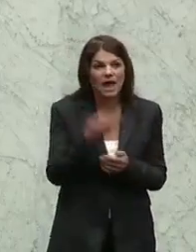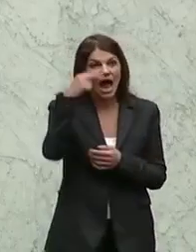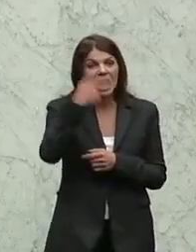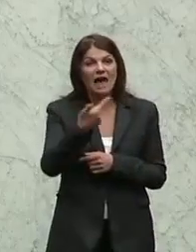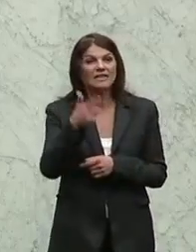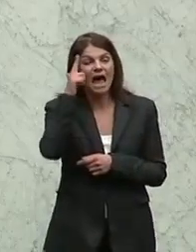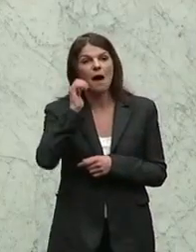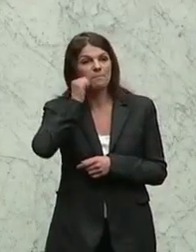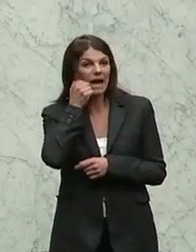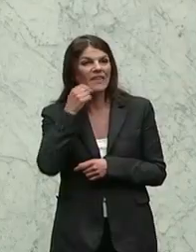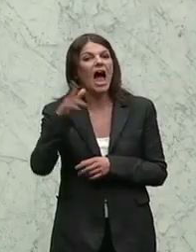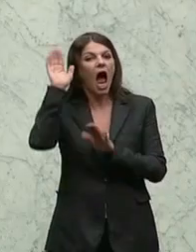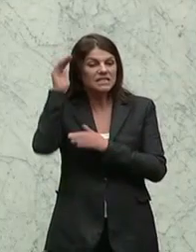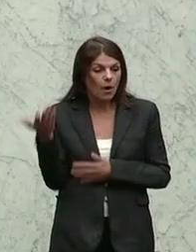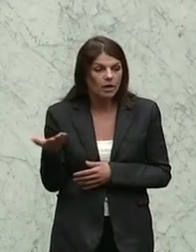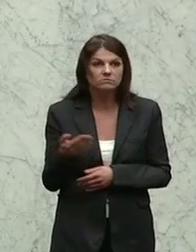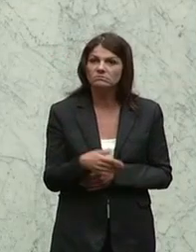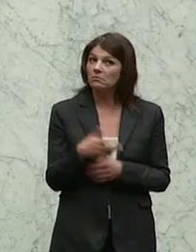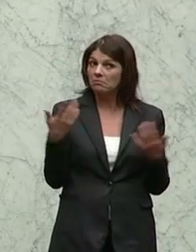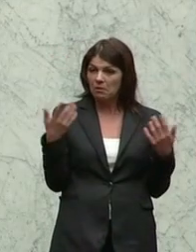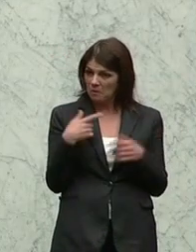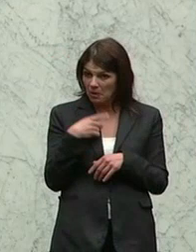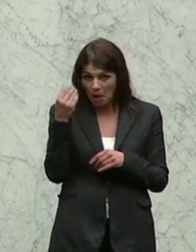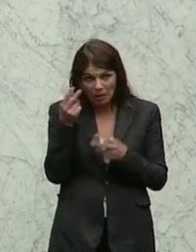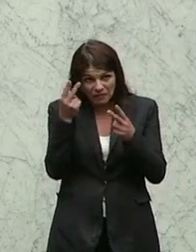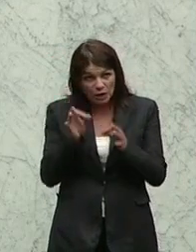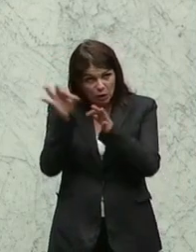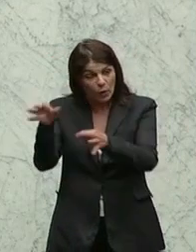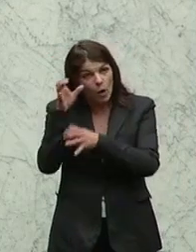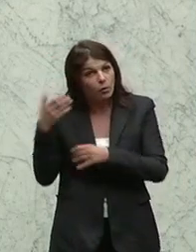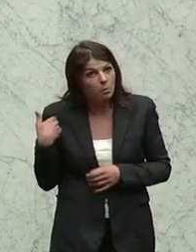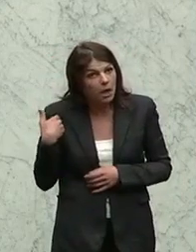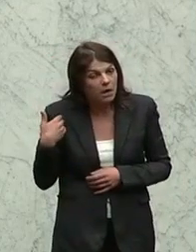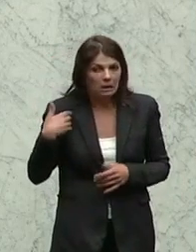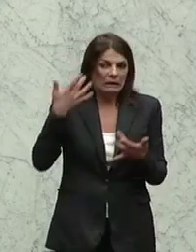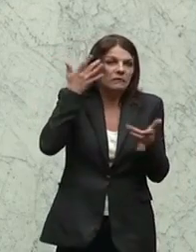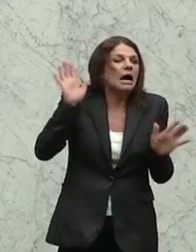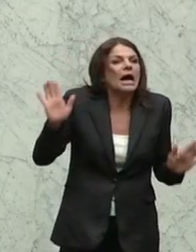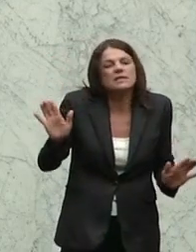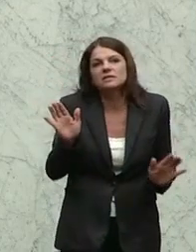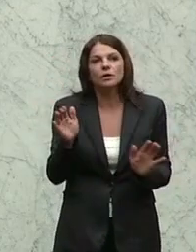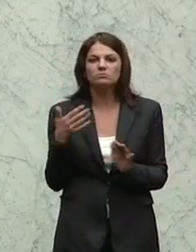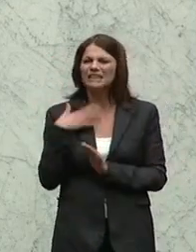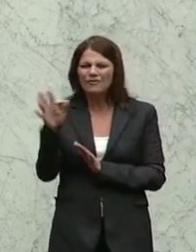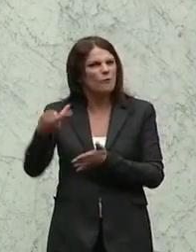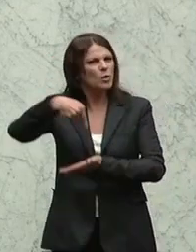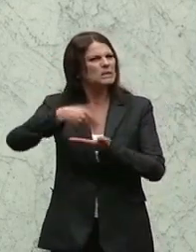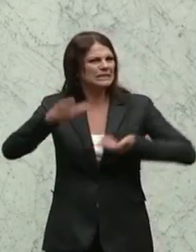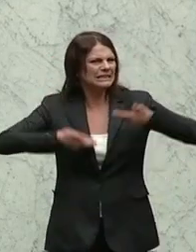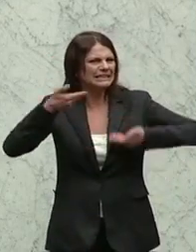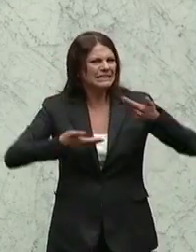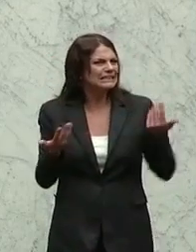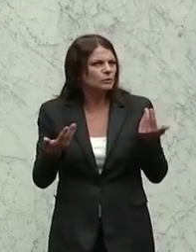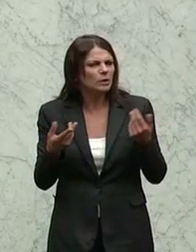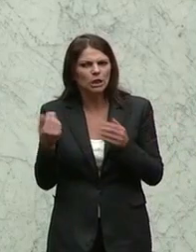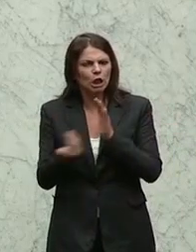Herr Landeshauptmann Haslauer, der wird doch hoffentlich irgendwie ein Gewicht haben in der ÖVP. Ich kann es nicht beurteilen. Ich bin bei Ihren Vorstandssitzungen auch noch dem